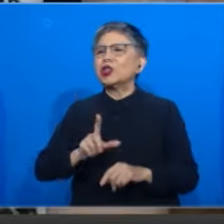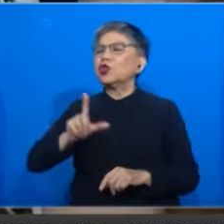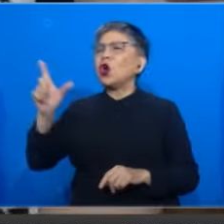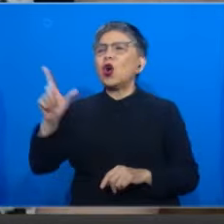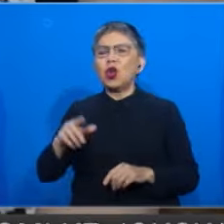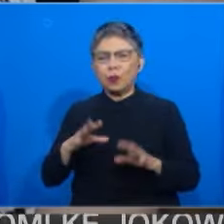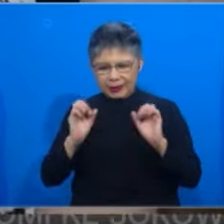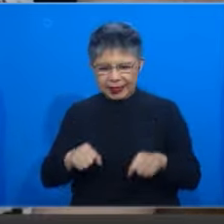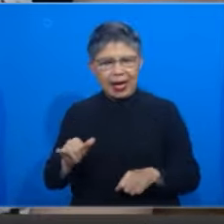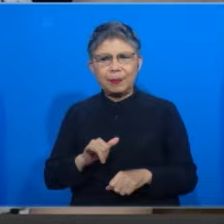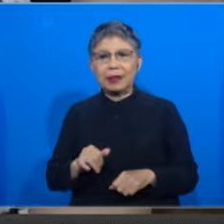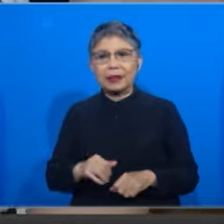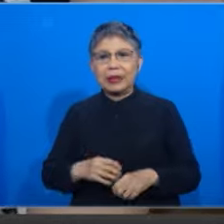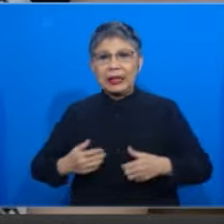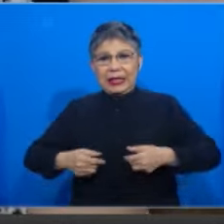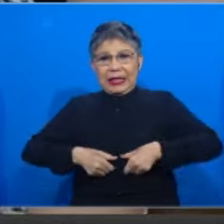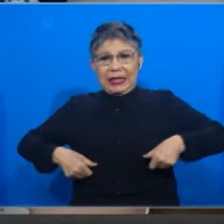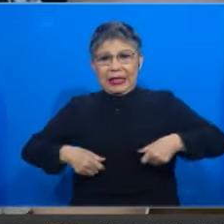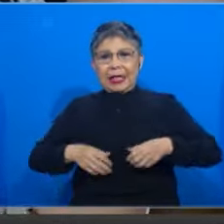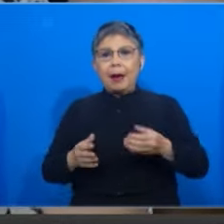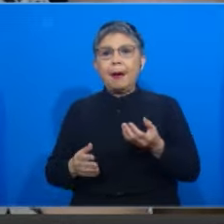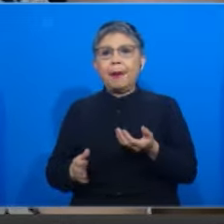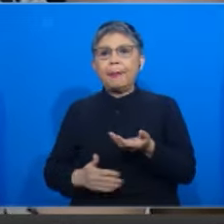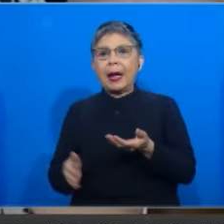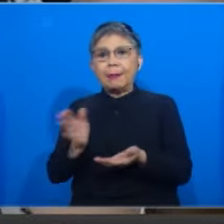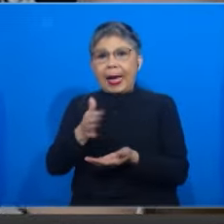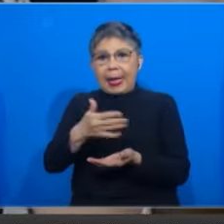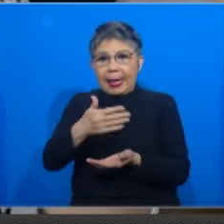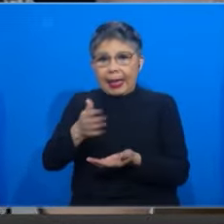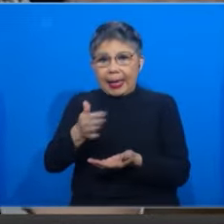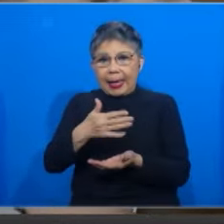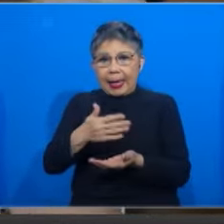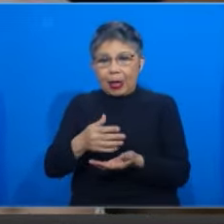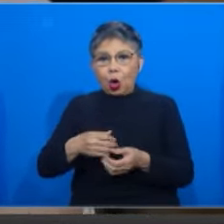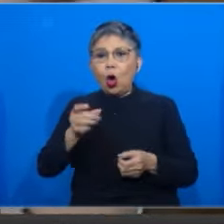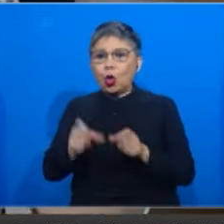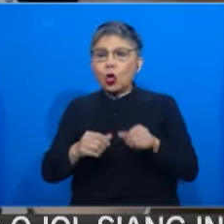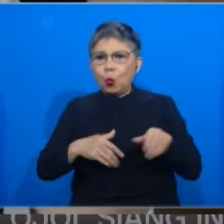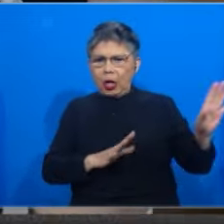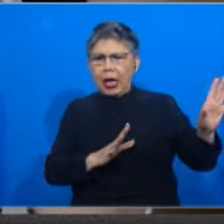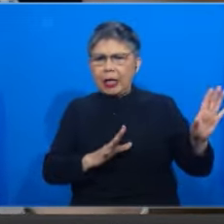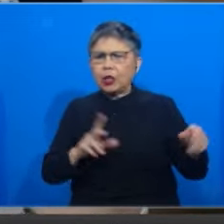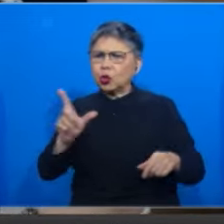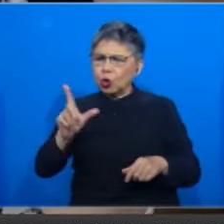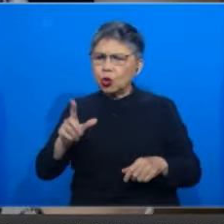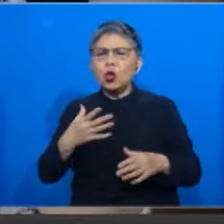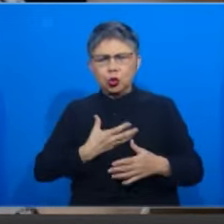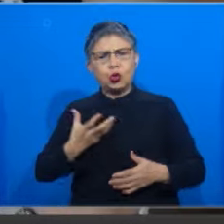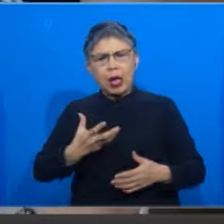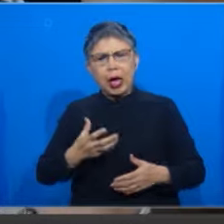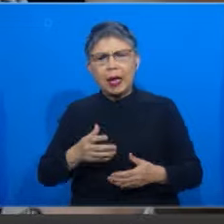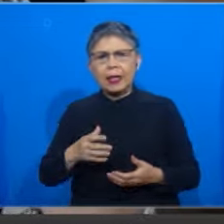sekitarnya. Iganya pakai iga bakar, jadi cocok banget kalau sama orang-orang Boyolali atau Solo Raya. Biasanya kan